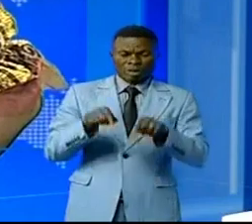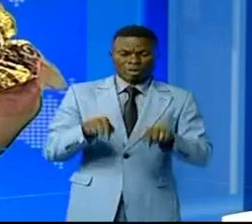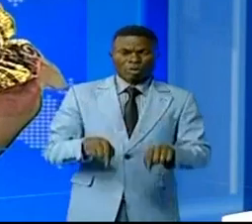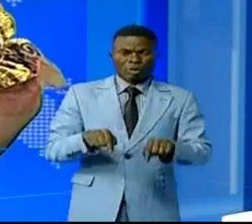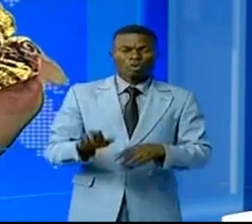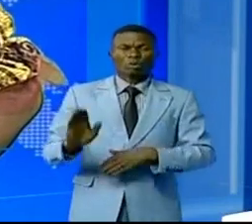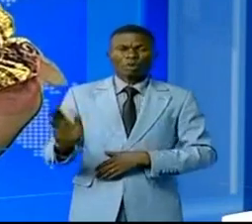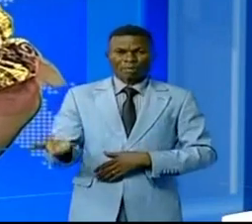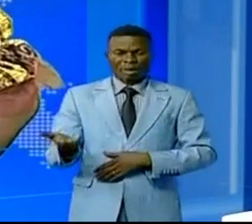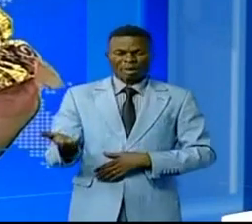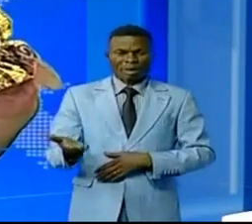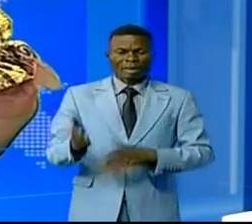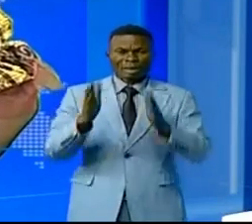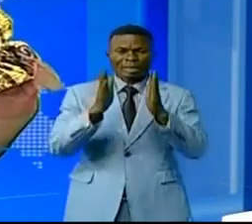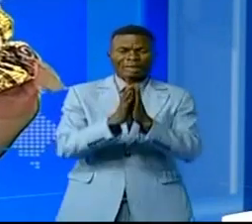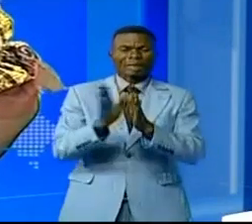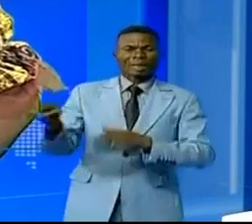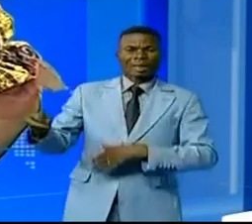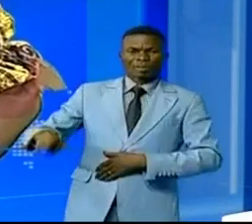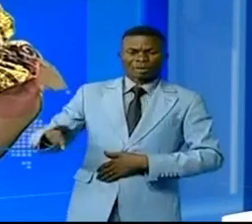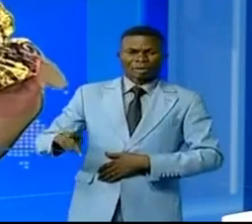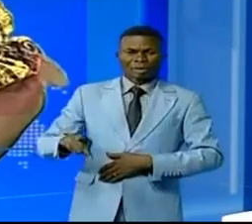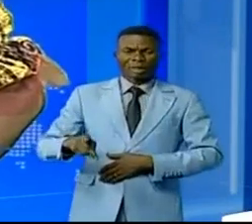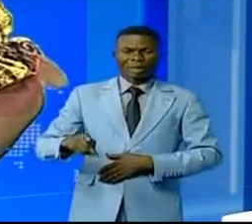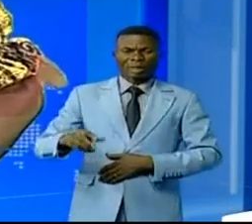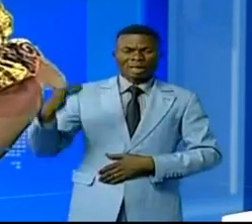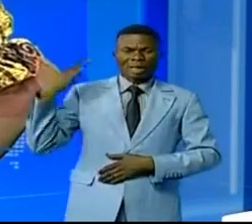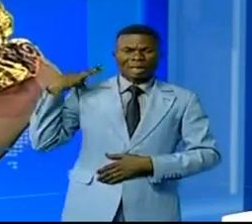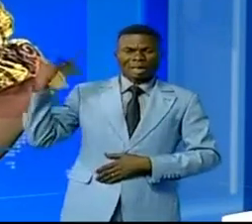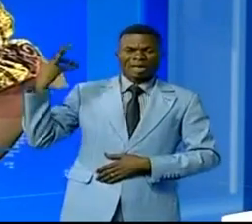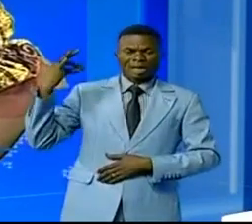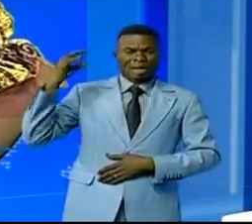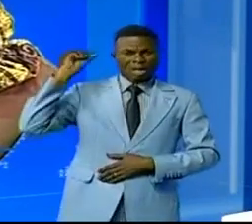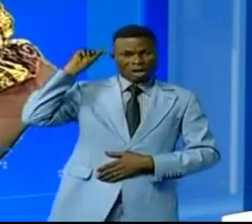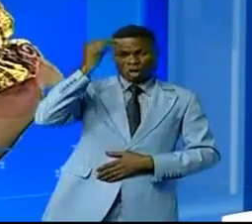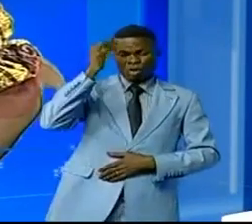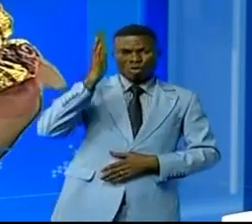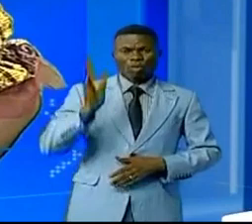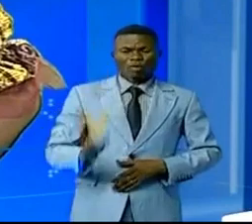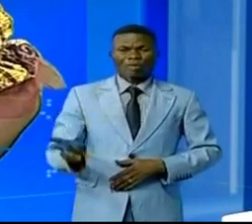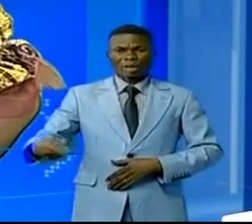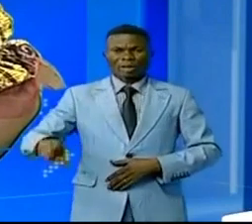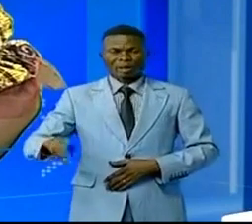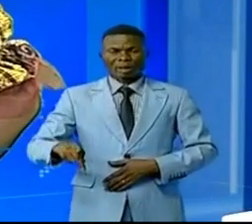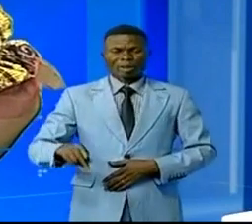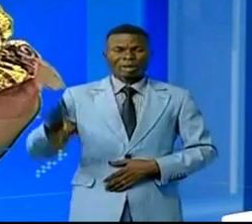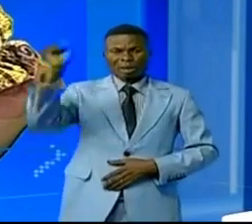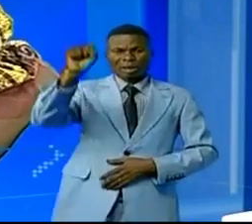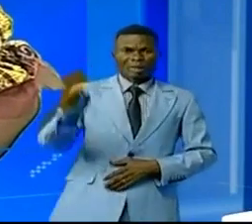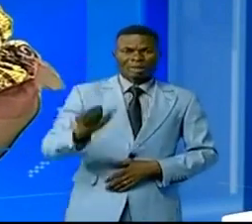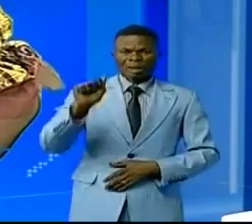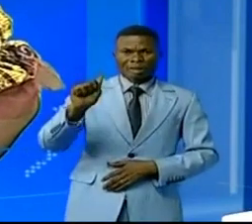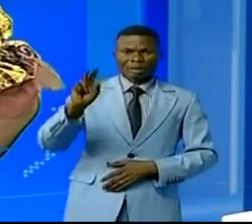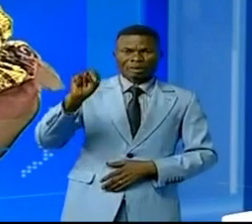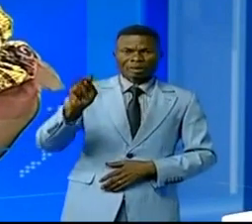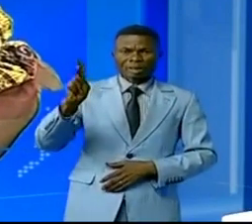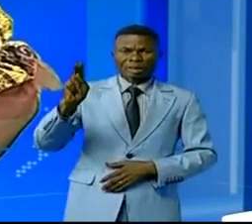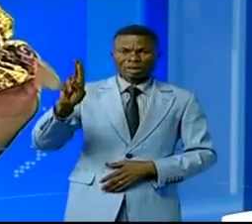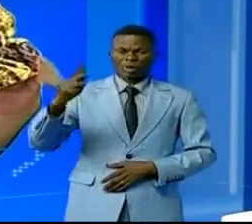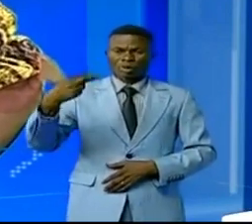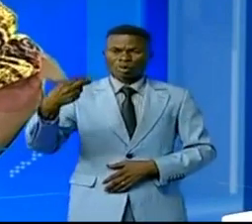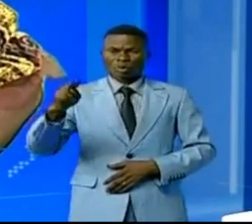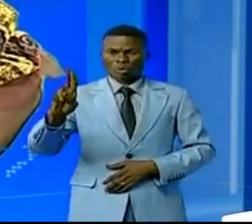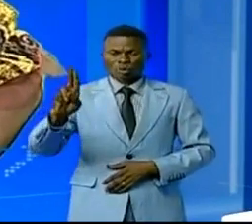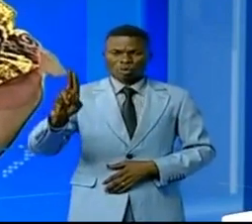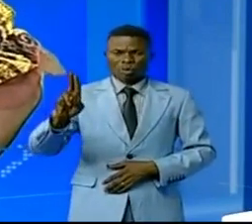matin dans 10 provinces, le candidat gouverneur dans la province du Sankuru ont tous signé une charte